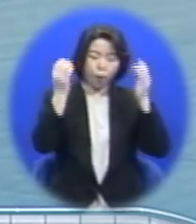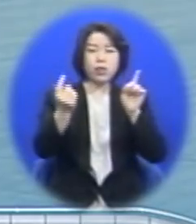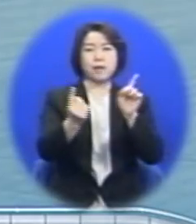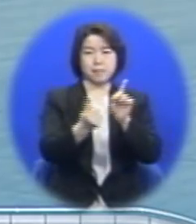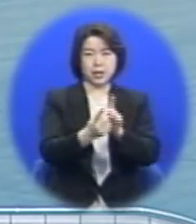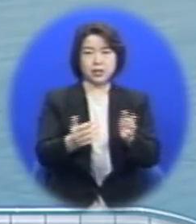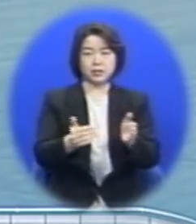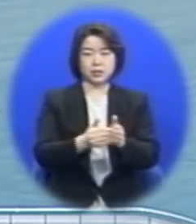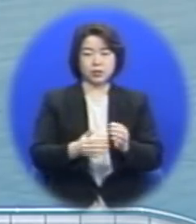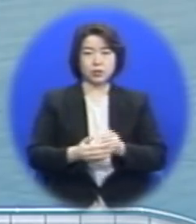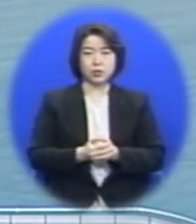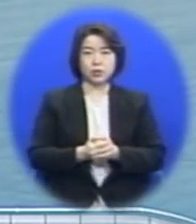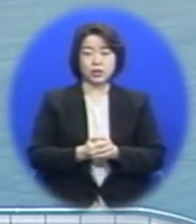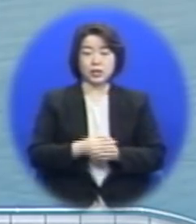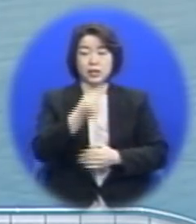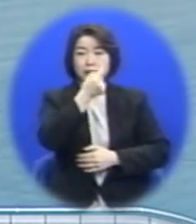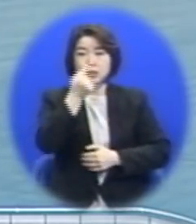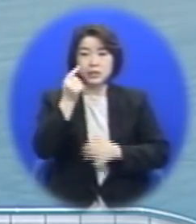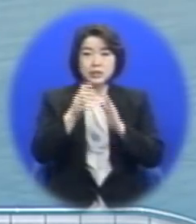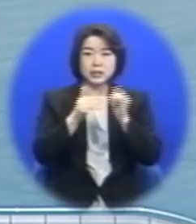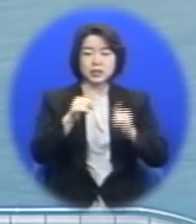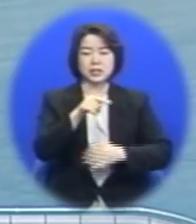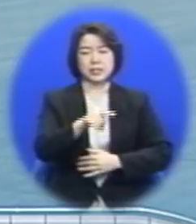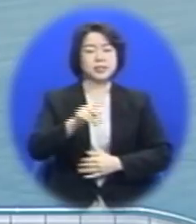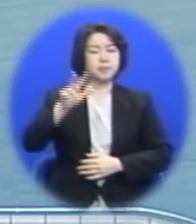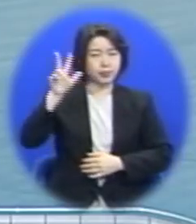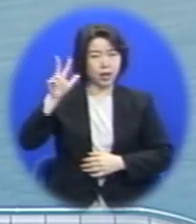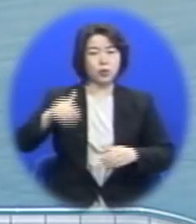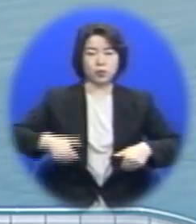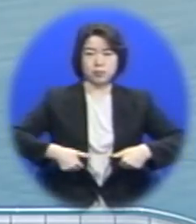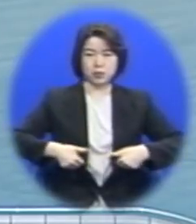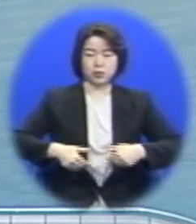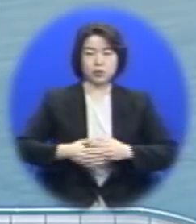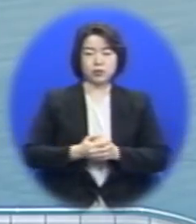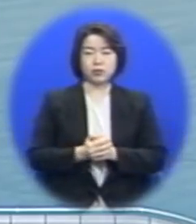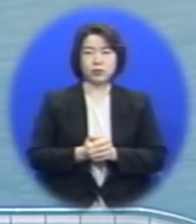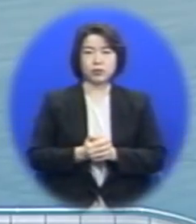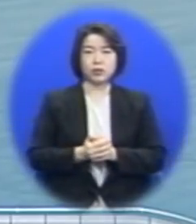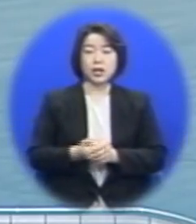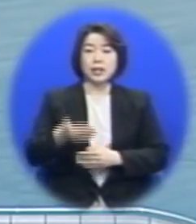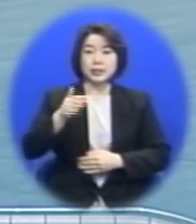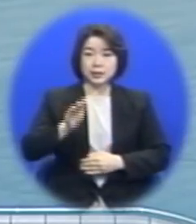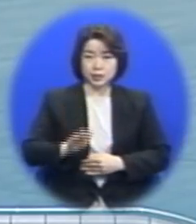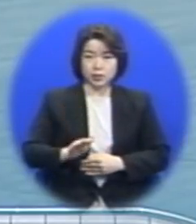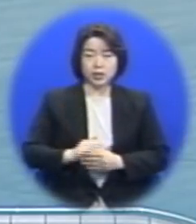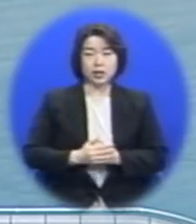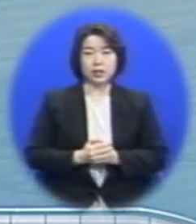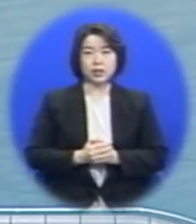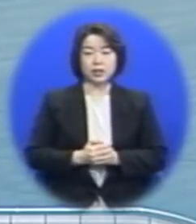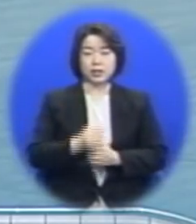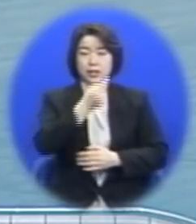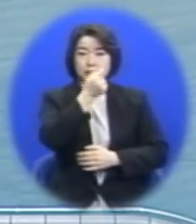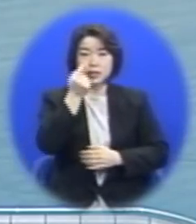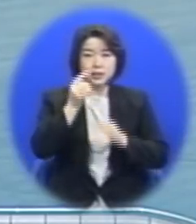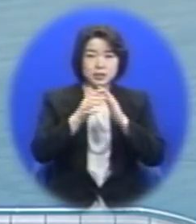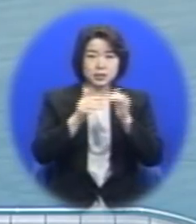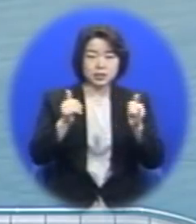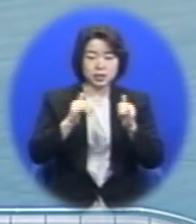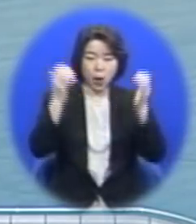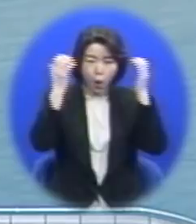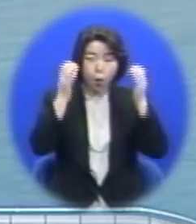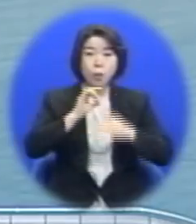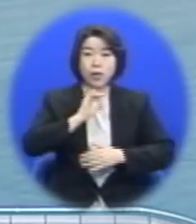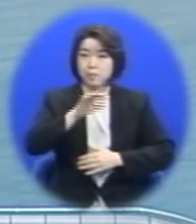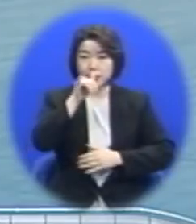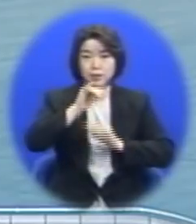당했습니다. 증인은 이 각오를 해야 합니다. 그러나 증인에게는 고난만 있는